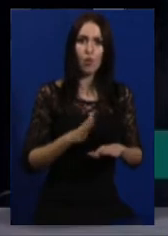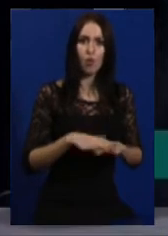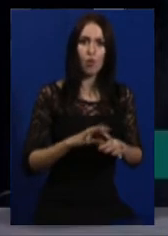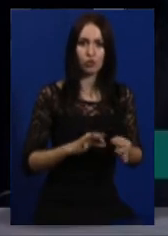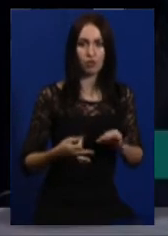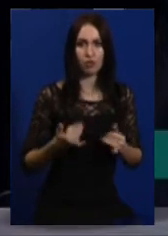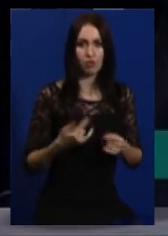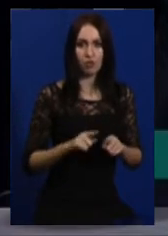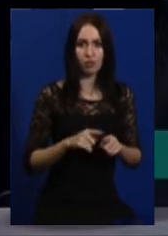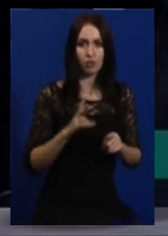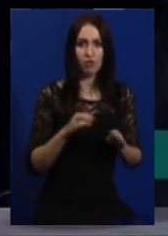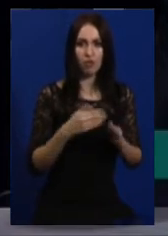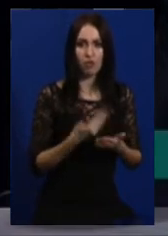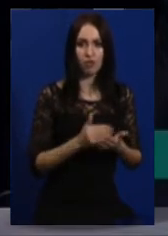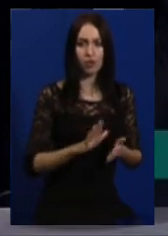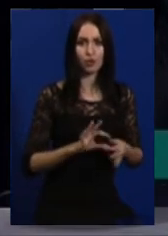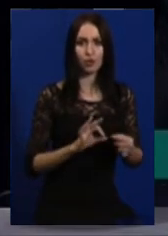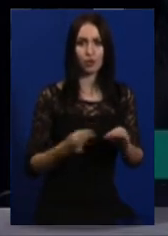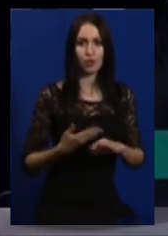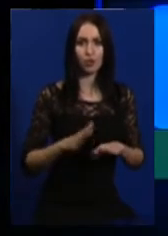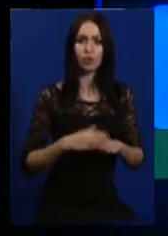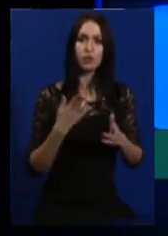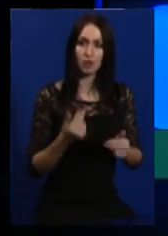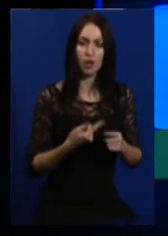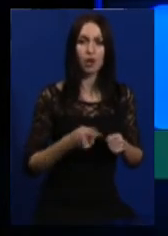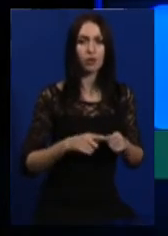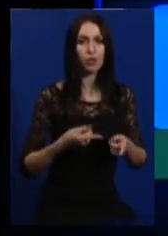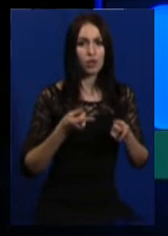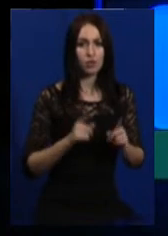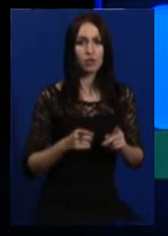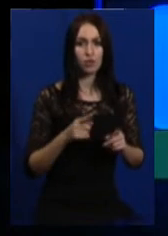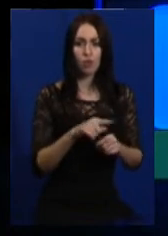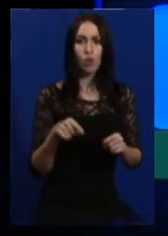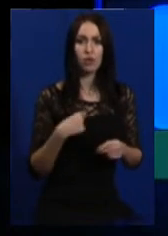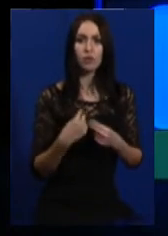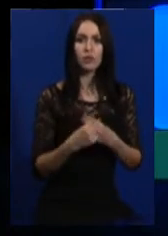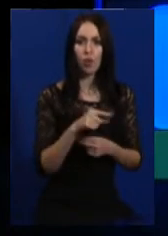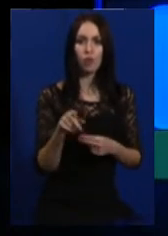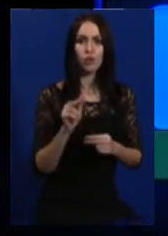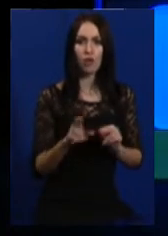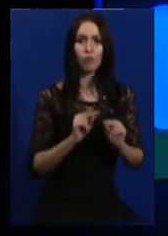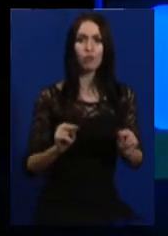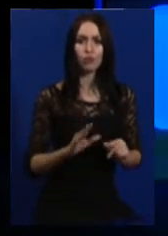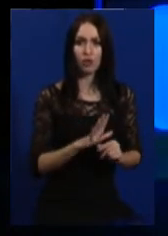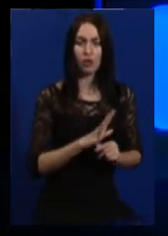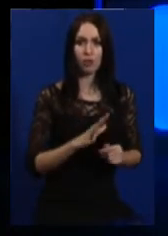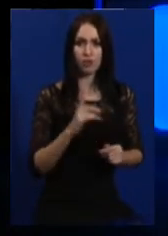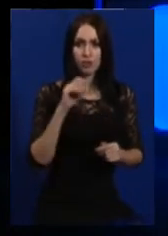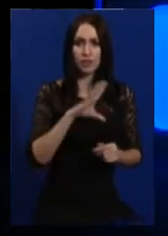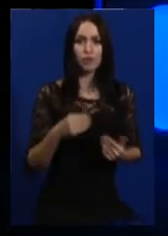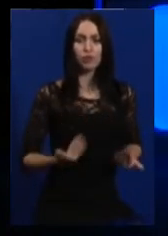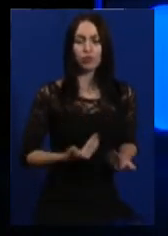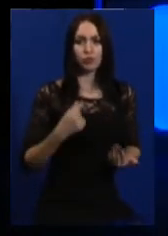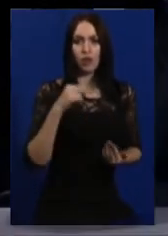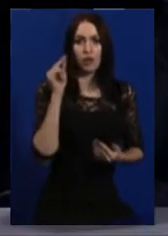это уже не кажется сложности да это настоящий учитель а вы знаете я за всю жизнь не научилась